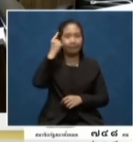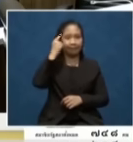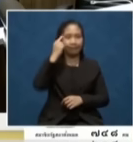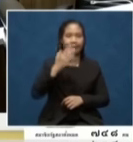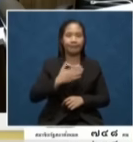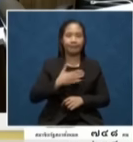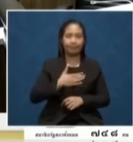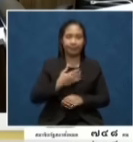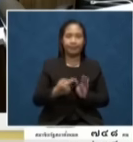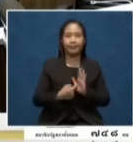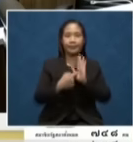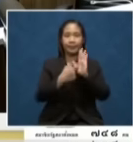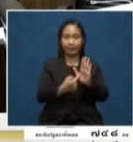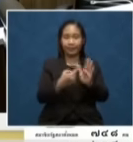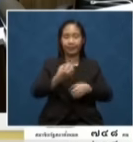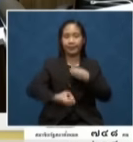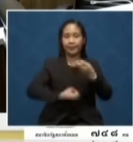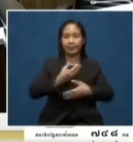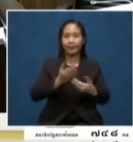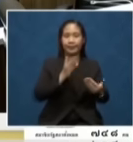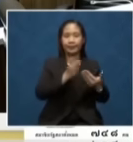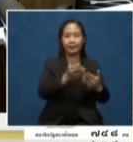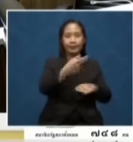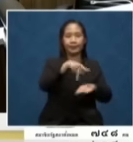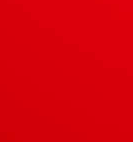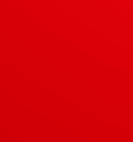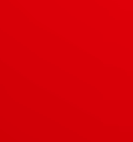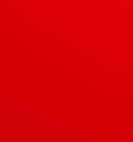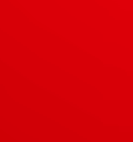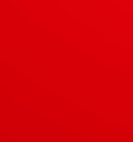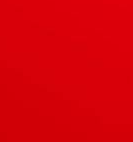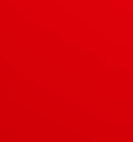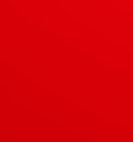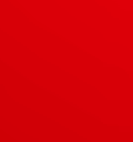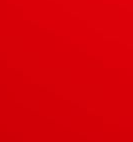เสนอชื่อครูวิชาคนเดียวเพราะฉะนั้นวันนี้จะจบอยู่แค่ตรงนี้นะ